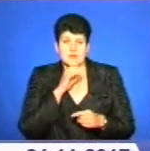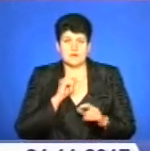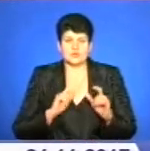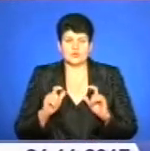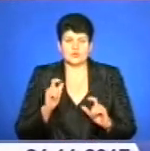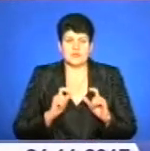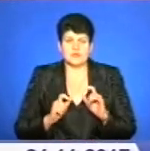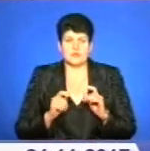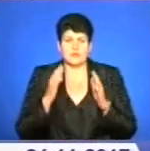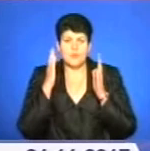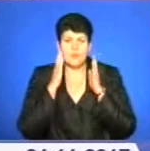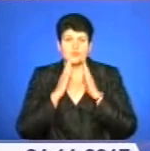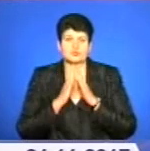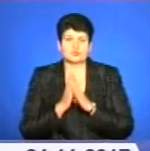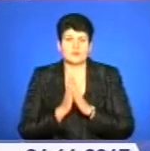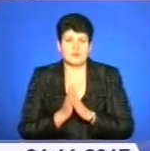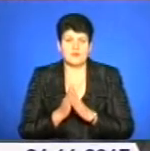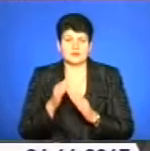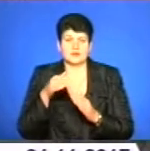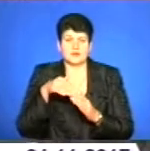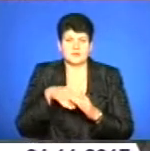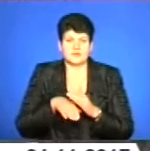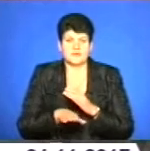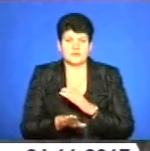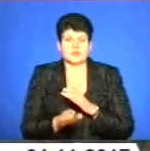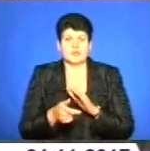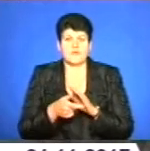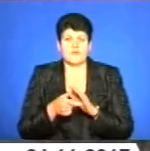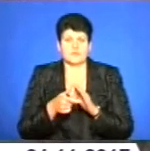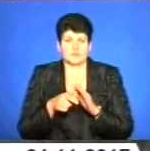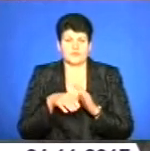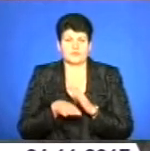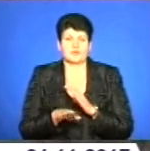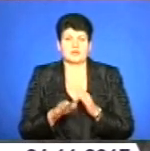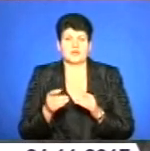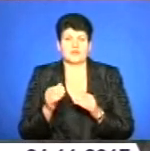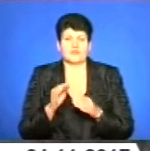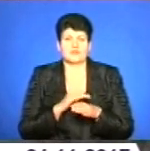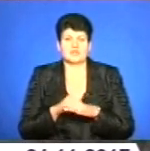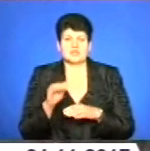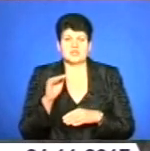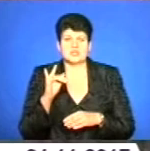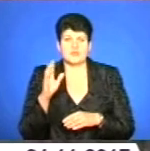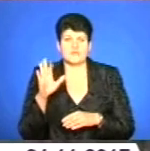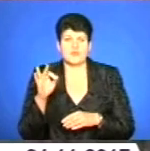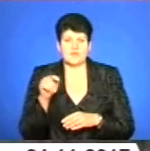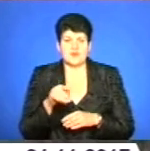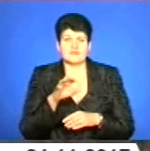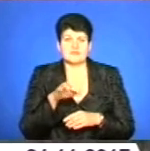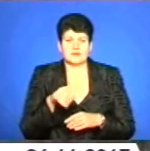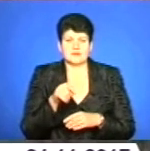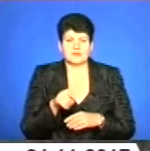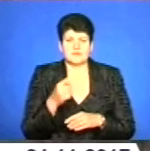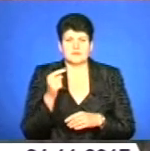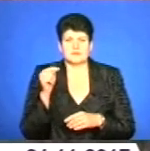підвальному приміщенні на вулиці Живова. Хлопець викрав скриньку для пожертв, в якій була 1000 доларів та понад